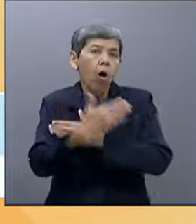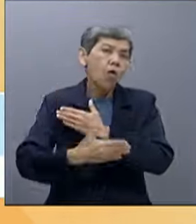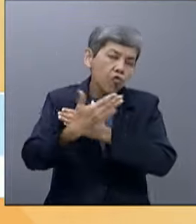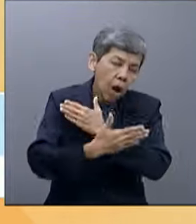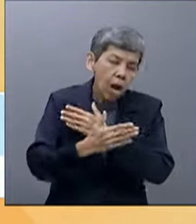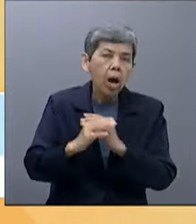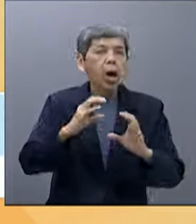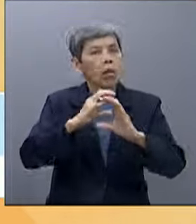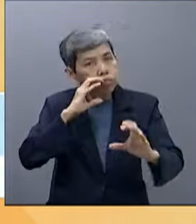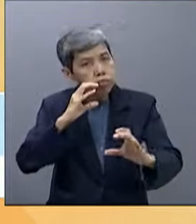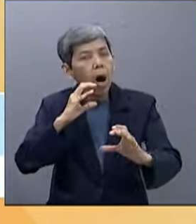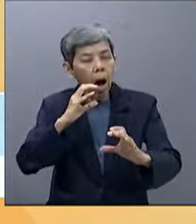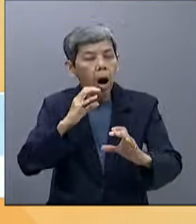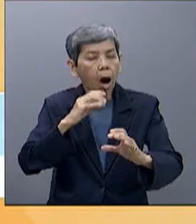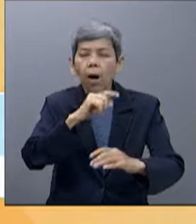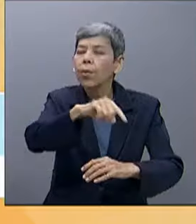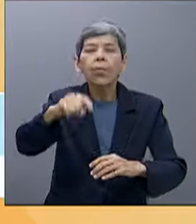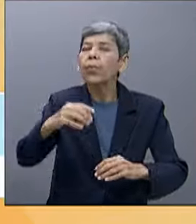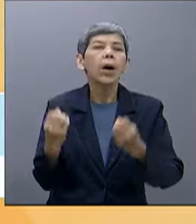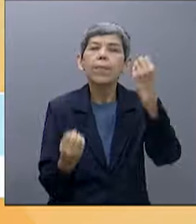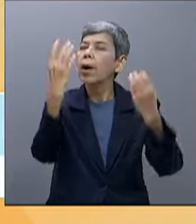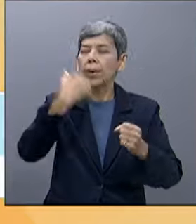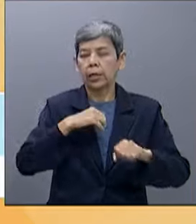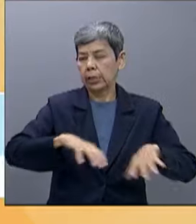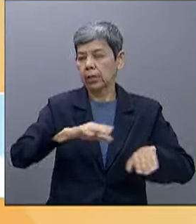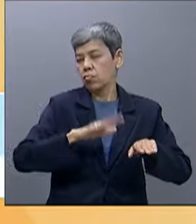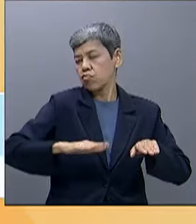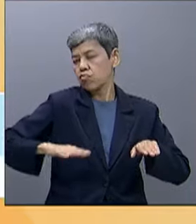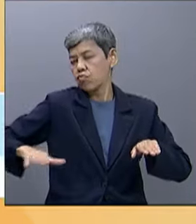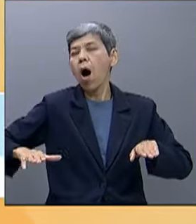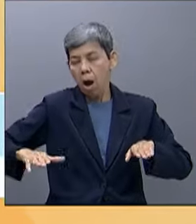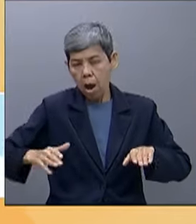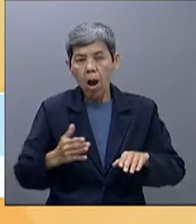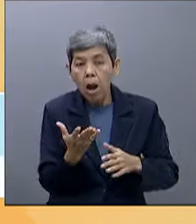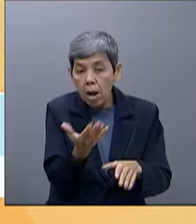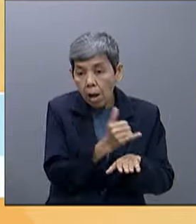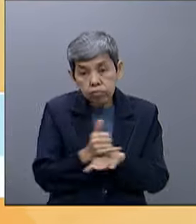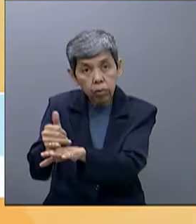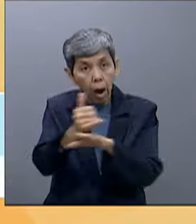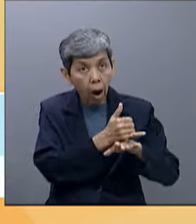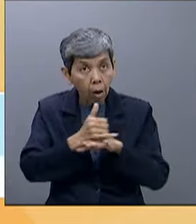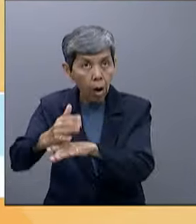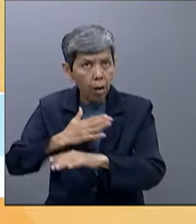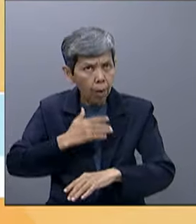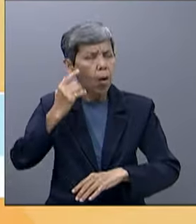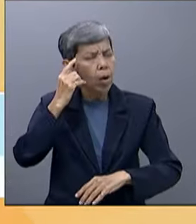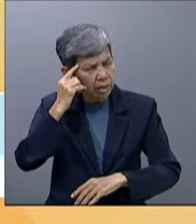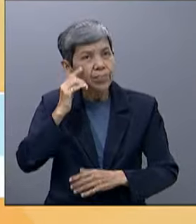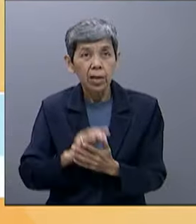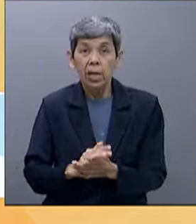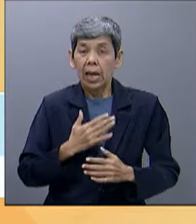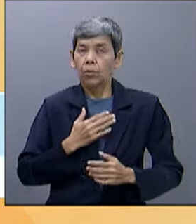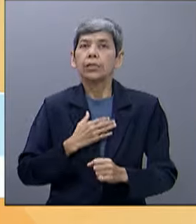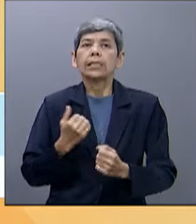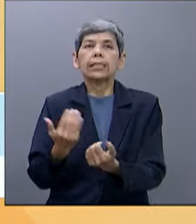ขส.แล้วก็อยู่ตามบริเวณสวนสาธารณะที่เราจัดรถเข้าไปรอรับพี่น้องประชาชนผมมั่นใจนะครับว่าช่วงที่เราอัญเชิ